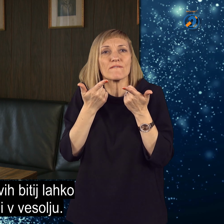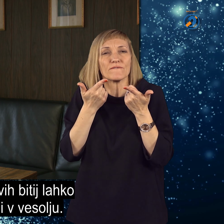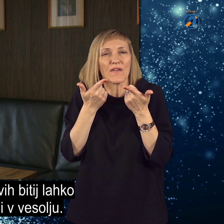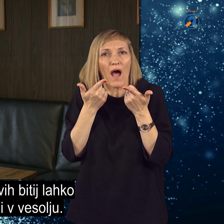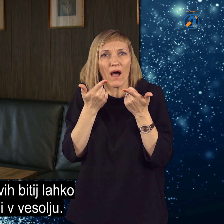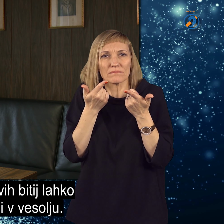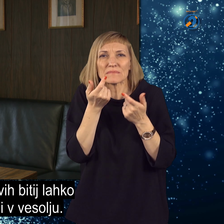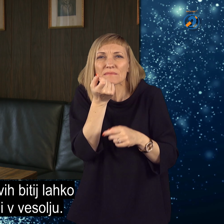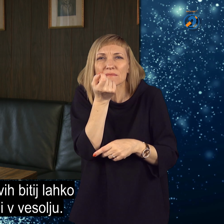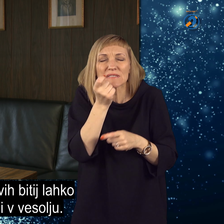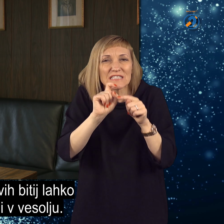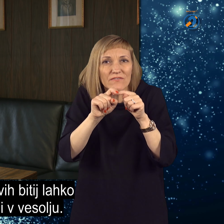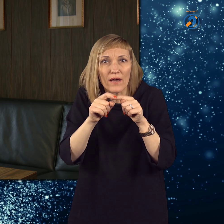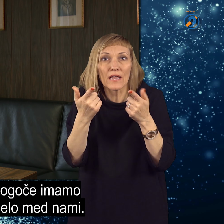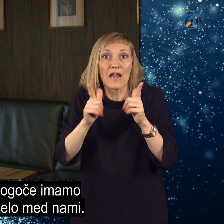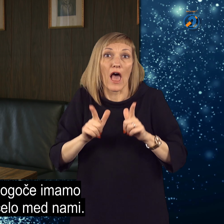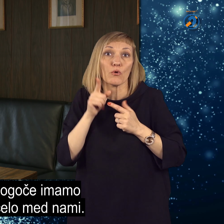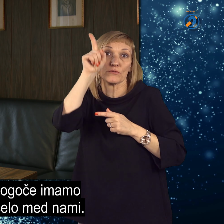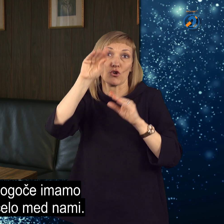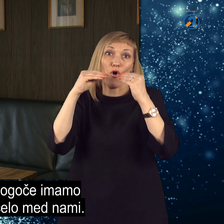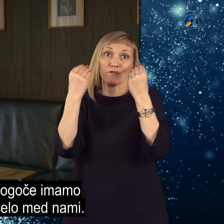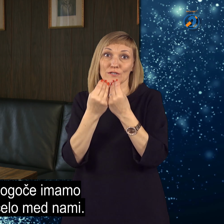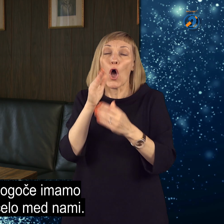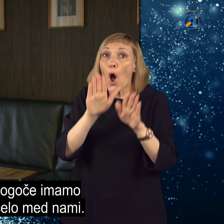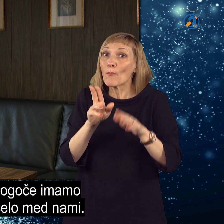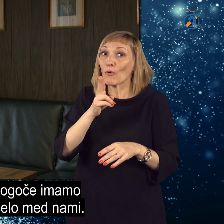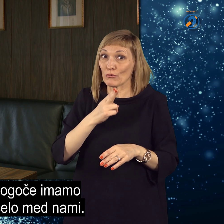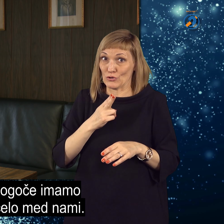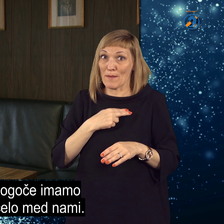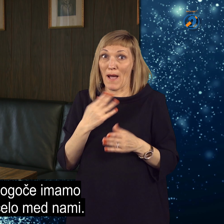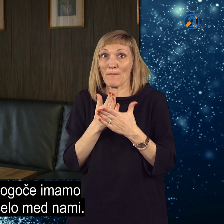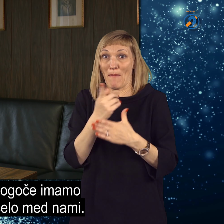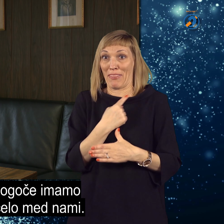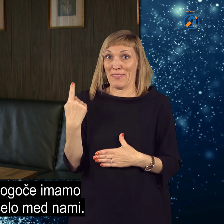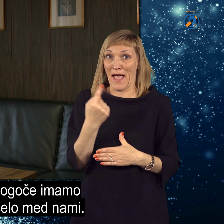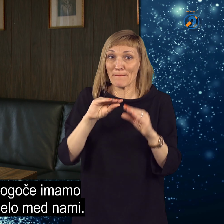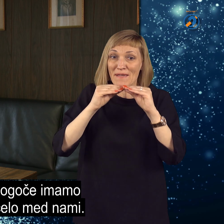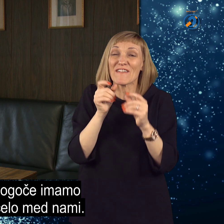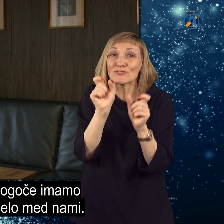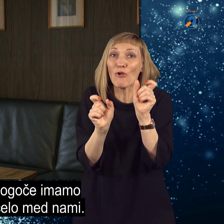preživeli v vesolju. Tako da mogoče imamo vesolčke celo med nami.